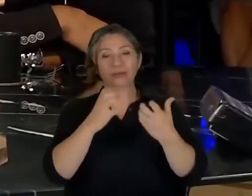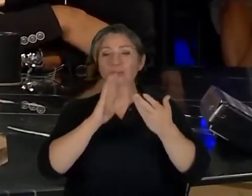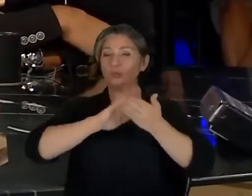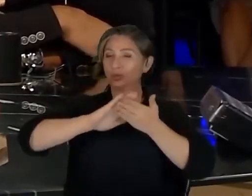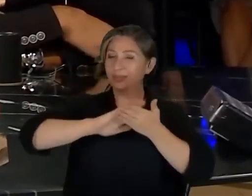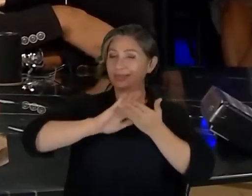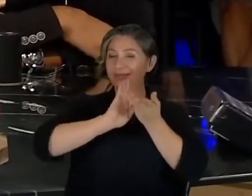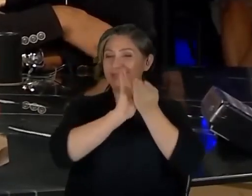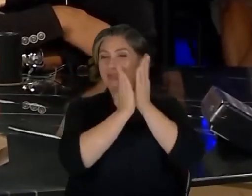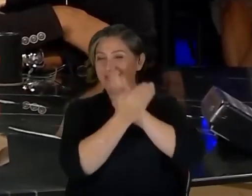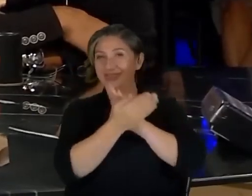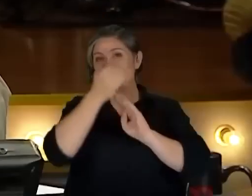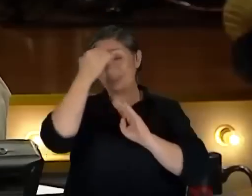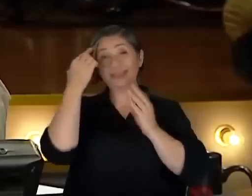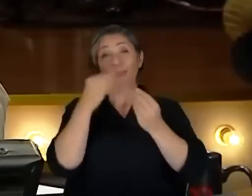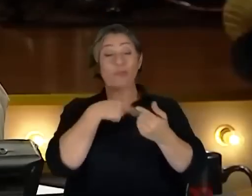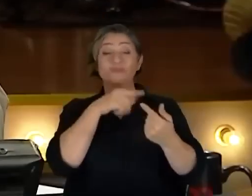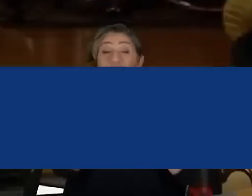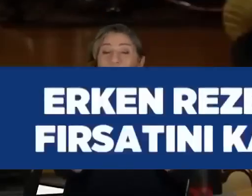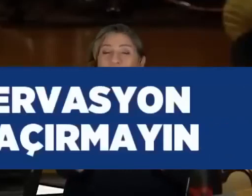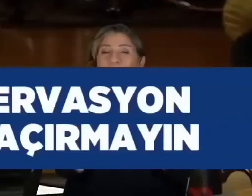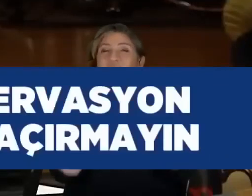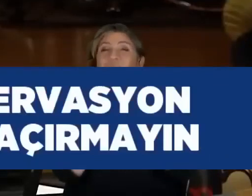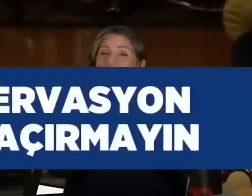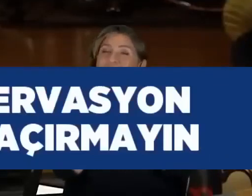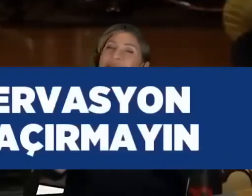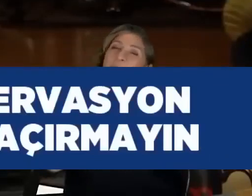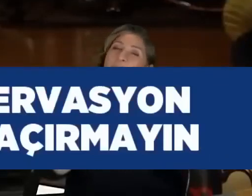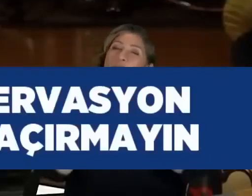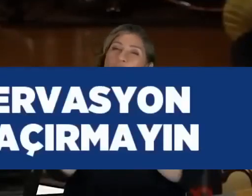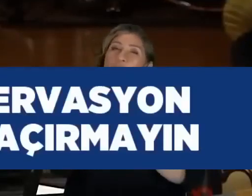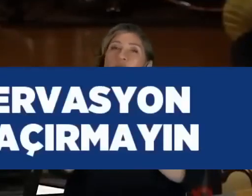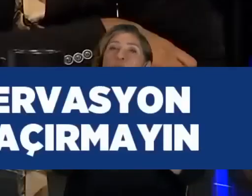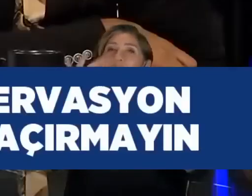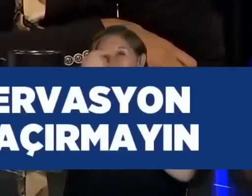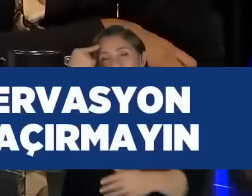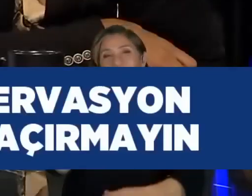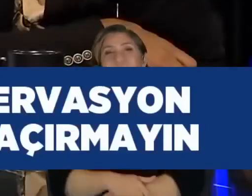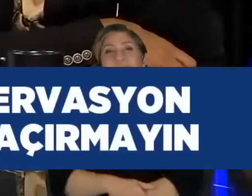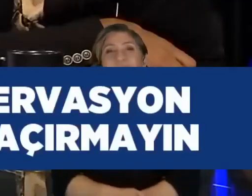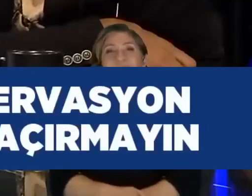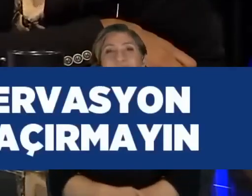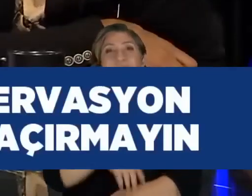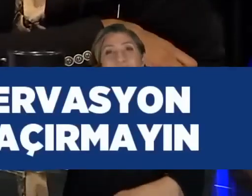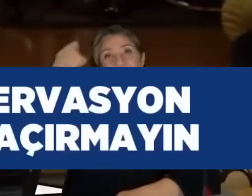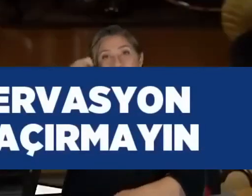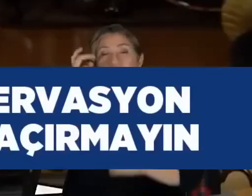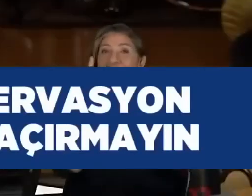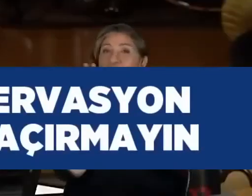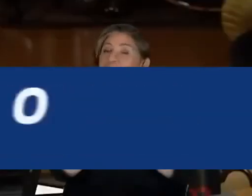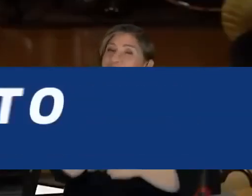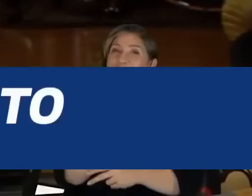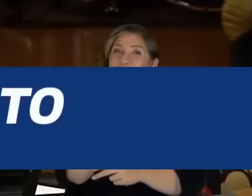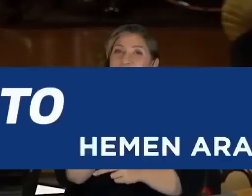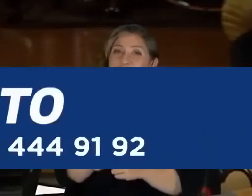çevirdi. Şanslıyım onunla çalıştığım için. Gerçi samimiyetimle söylüyorum. Büyük şans. Peki sinema ve tiyatro